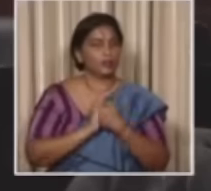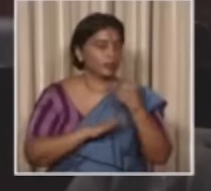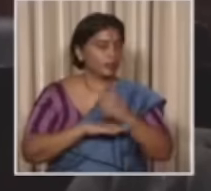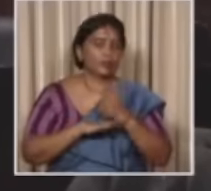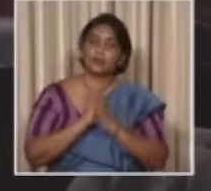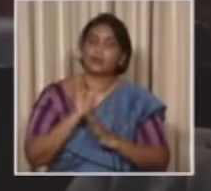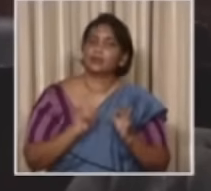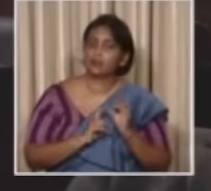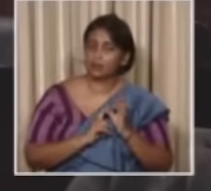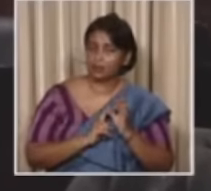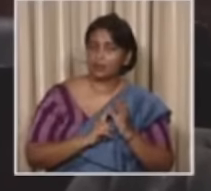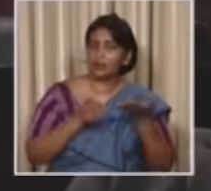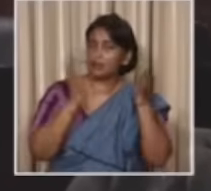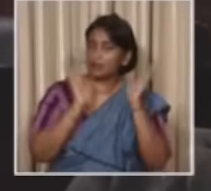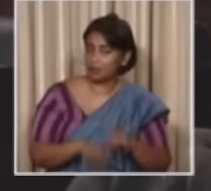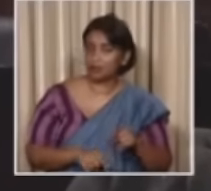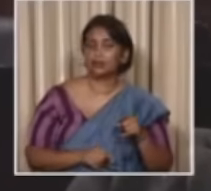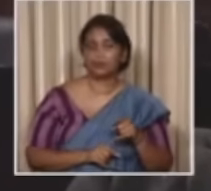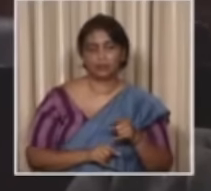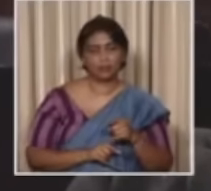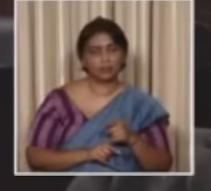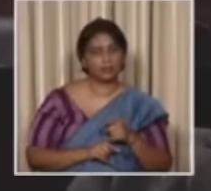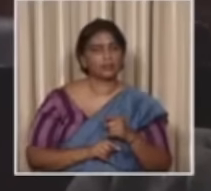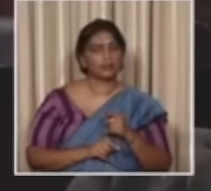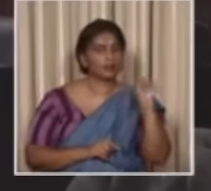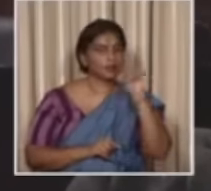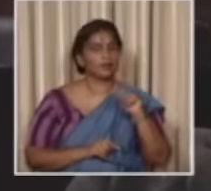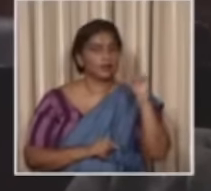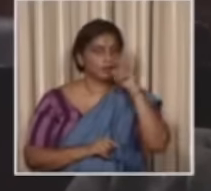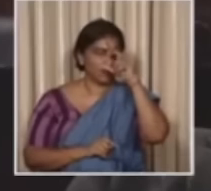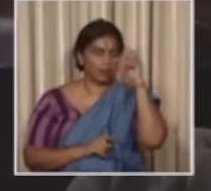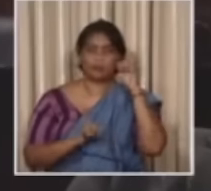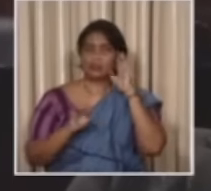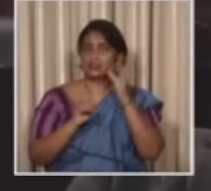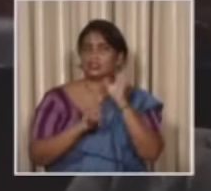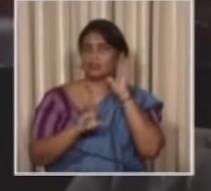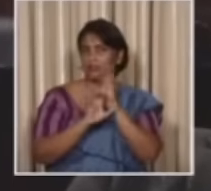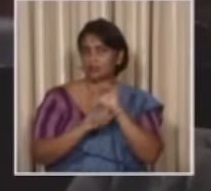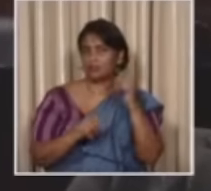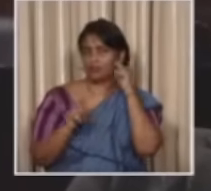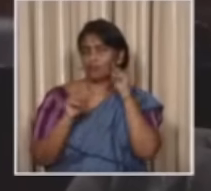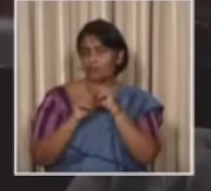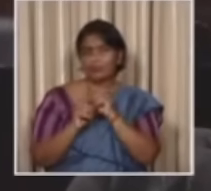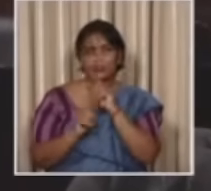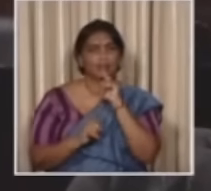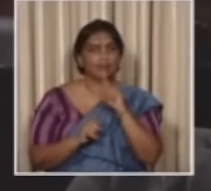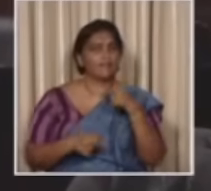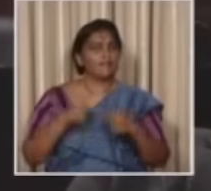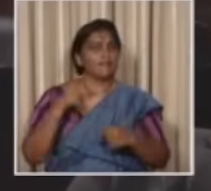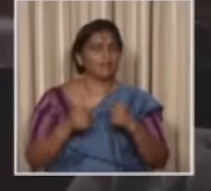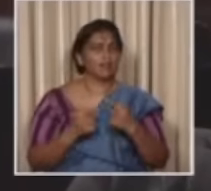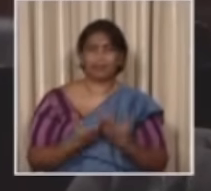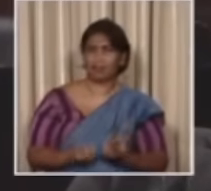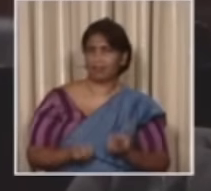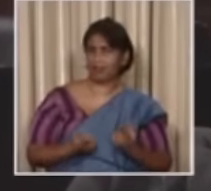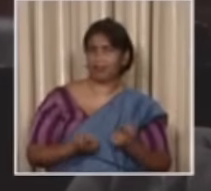මුලාසනාරූඪ මන්ත්‍රීතුමනි අවසාන වශයෙන් මේ මෛත්‍රීපාල ජනාපතිතුමාගේ ප්‍රකාශකන වචනයක් කතා නොකළොත් මේ විවාදයේදී අපි අඩුවක්